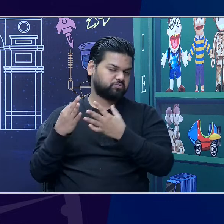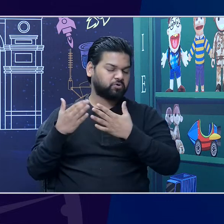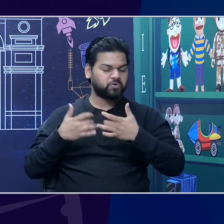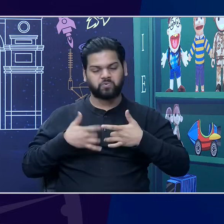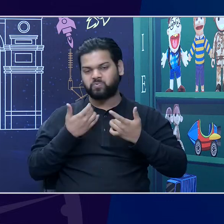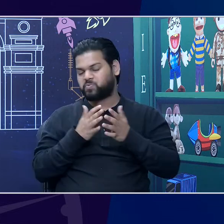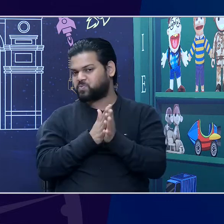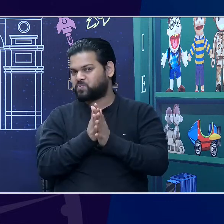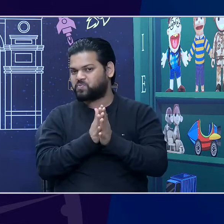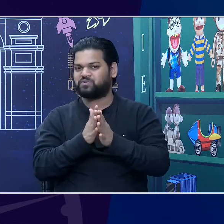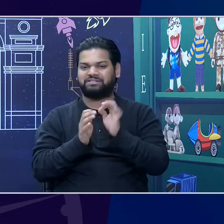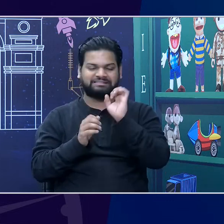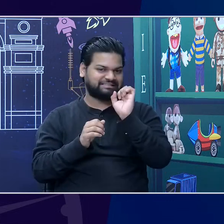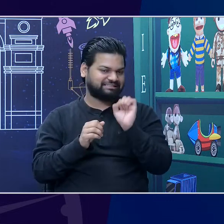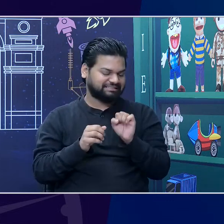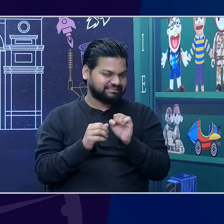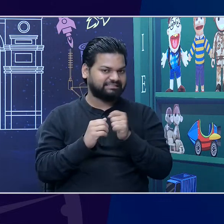अच्छे से